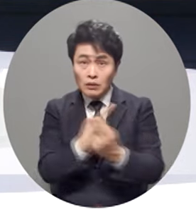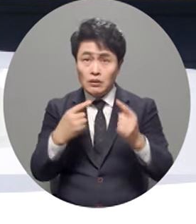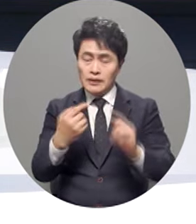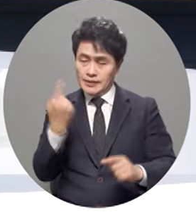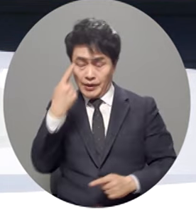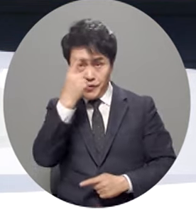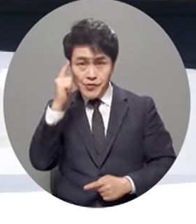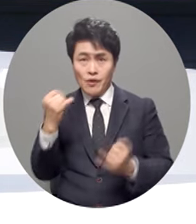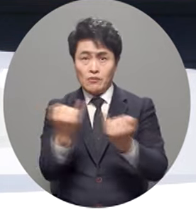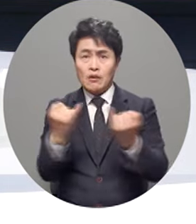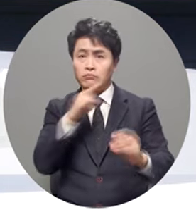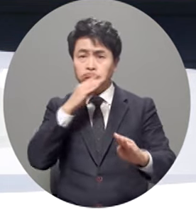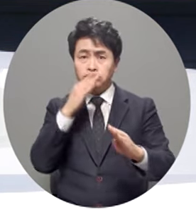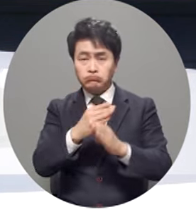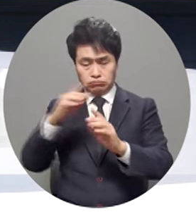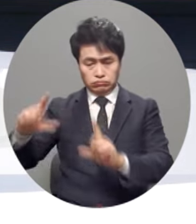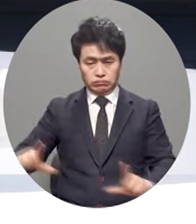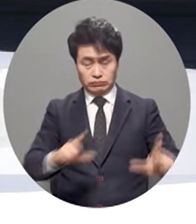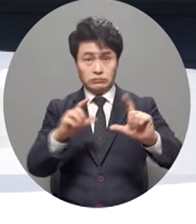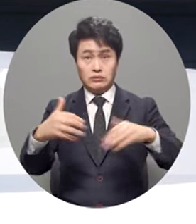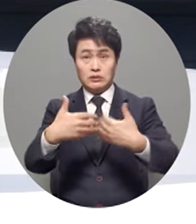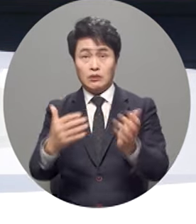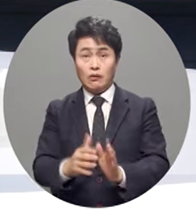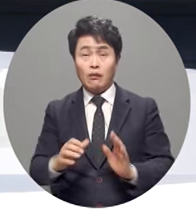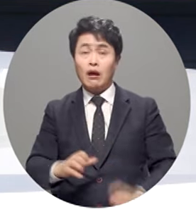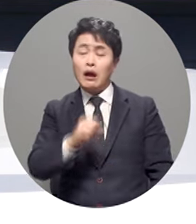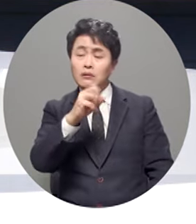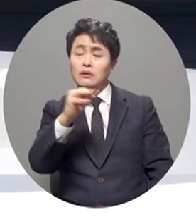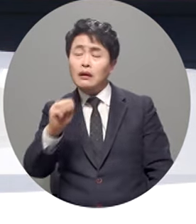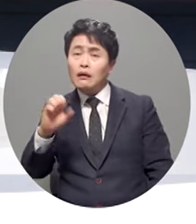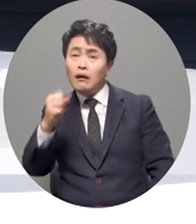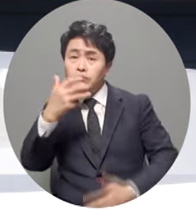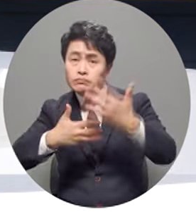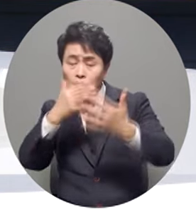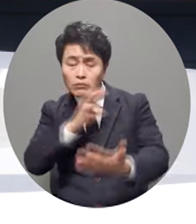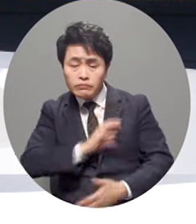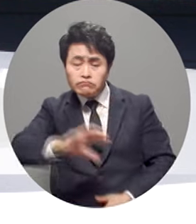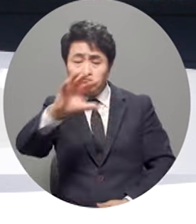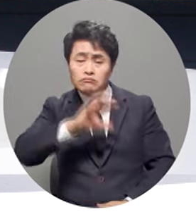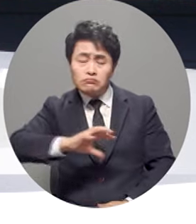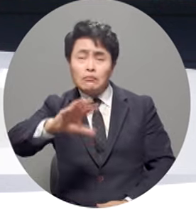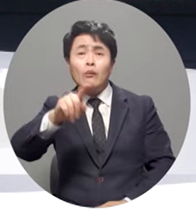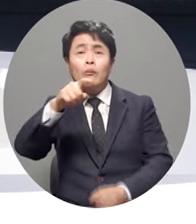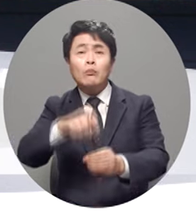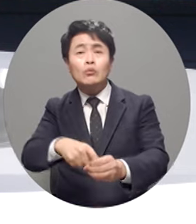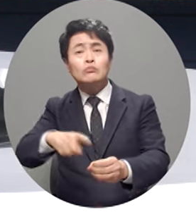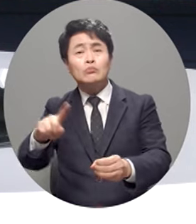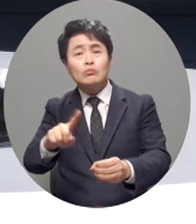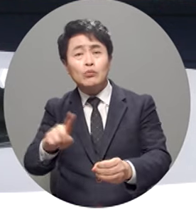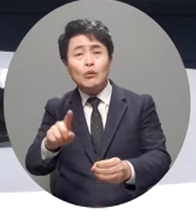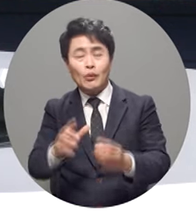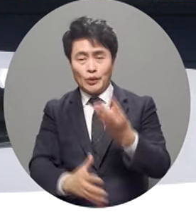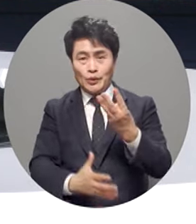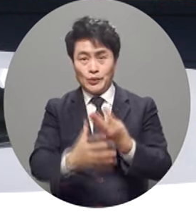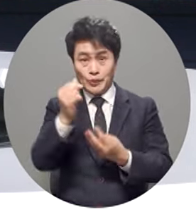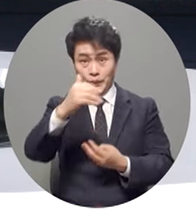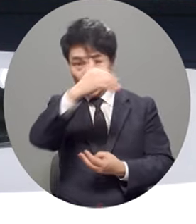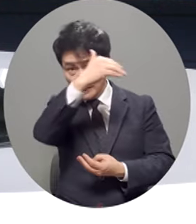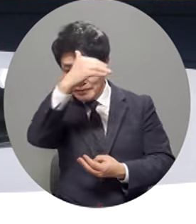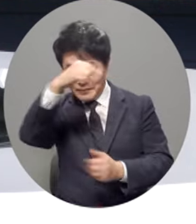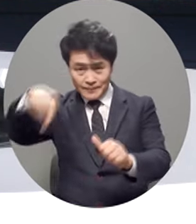여성이 북한에서의 일상을 소셜 미디어에 올리고 있다는데요 어떤 의도인지 통일전망대 최유찬 기자가